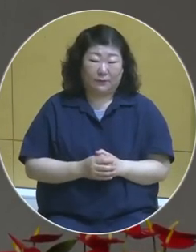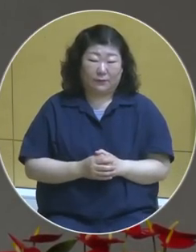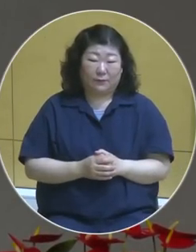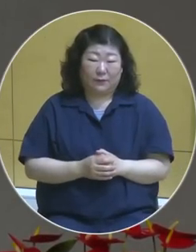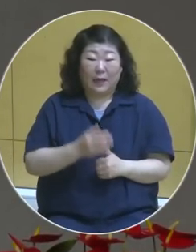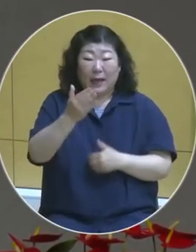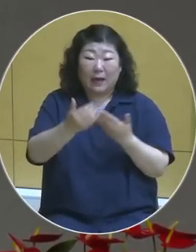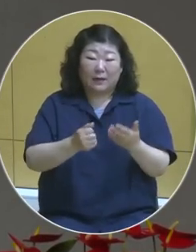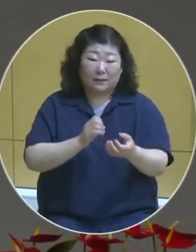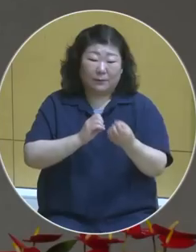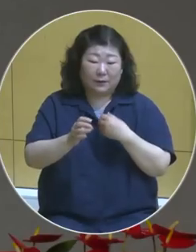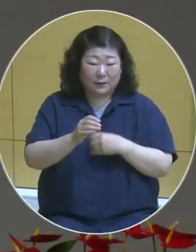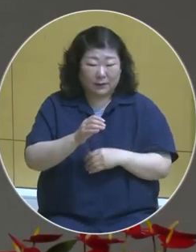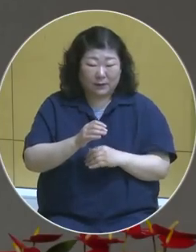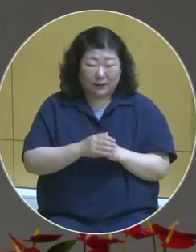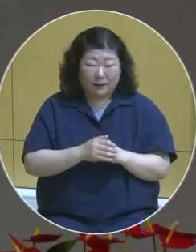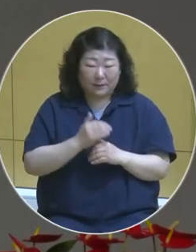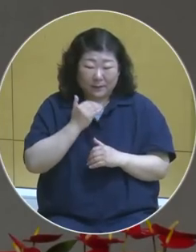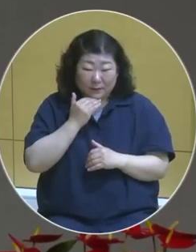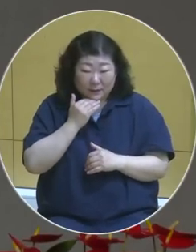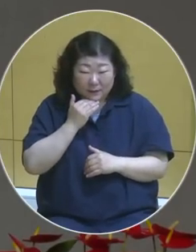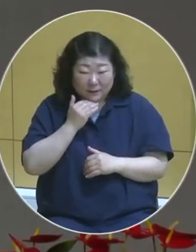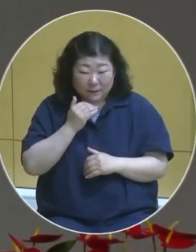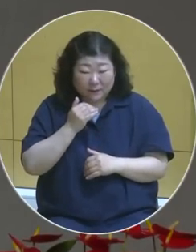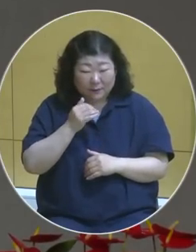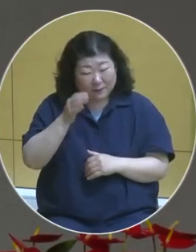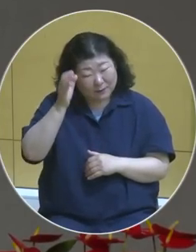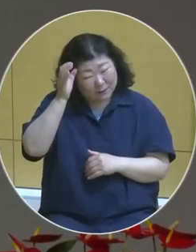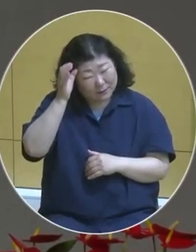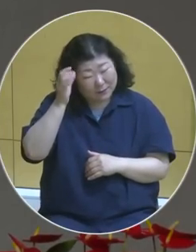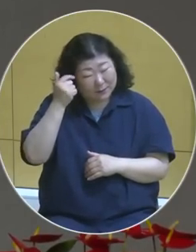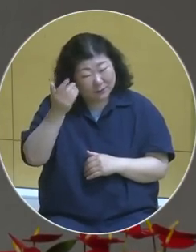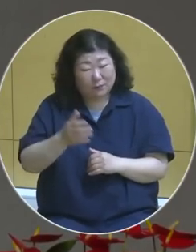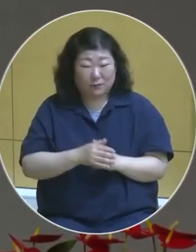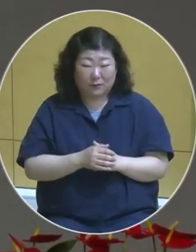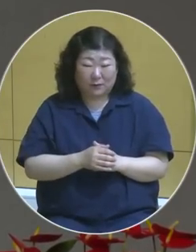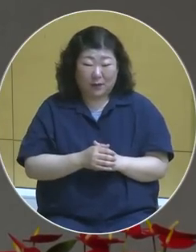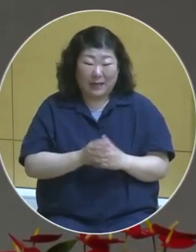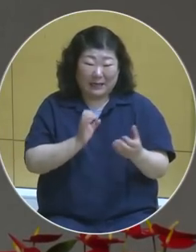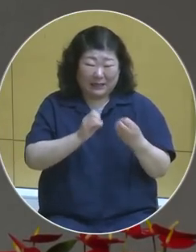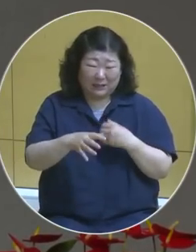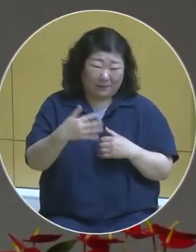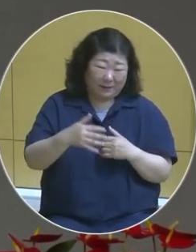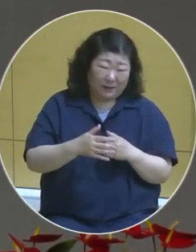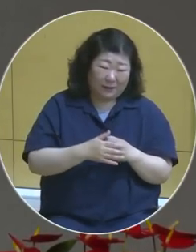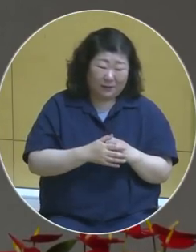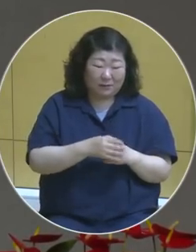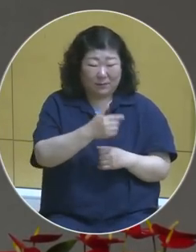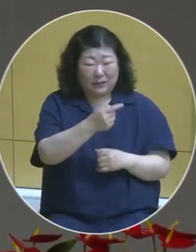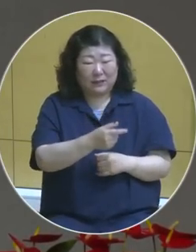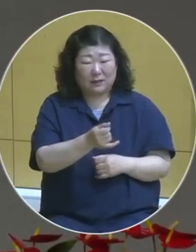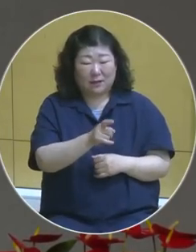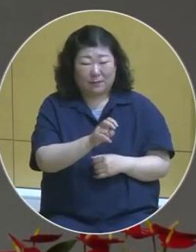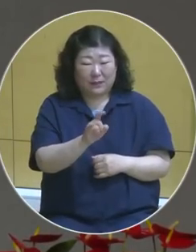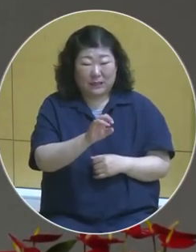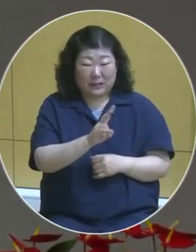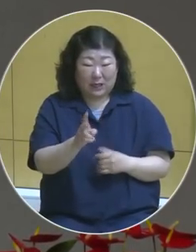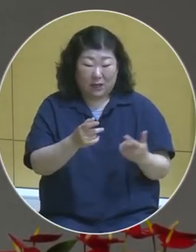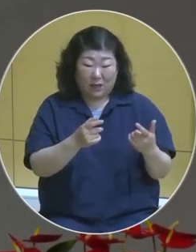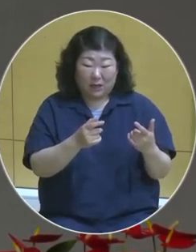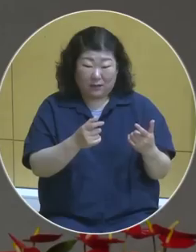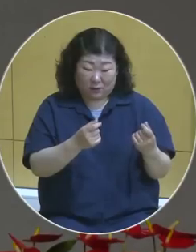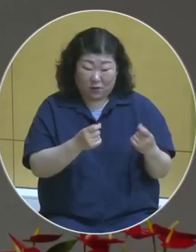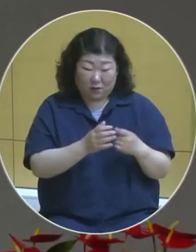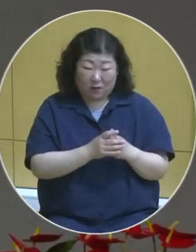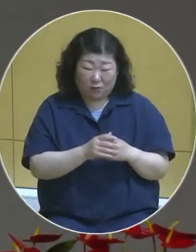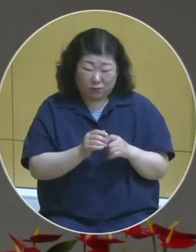기다리십니까? 응답이 되지 않는다고 낙심하지 않고 느헤미야처럼 꾸준히 기도하고 그리고 그 일 때문에 하나님께 응답될